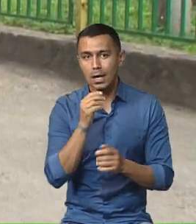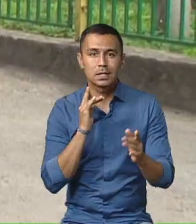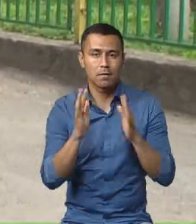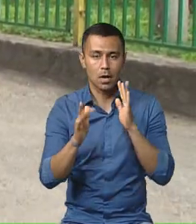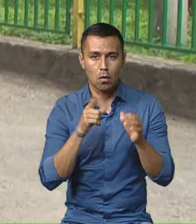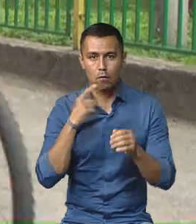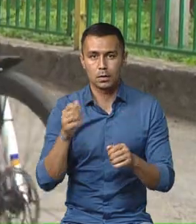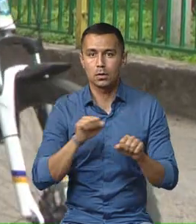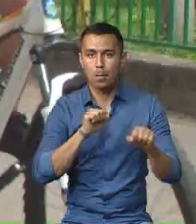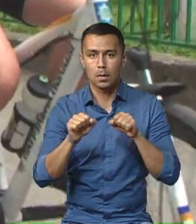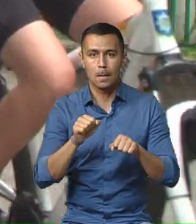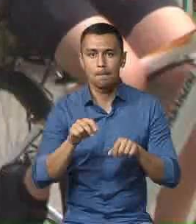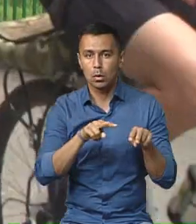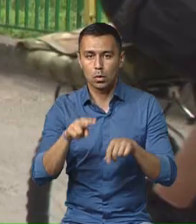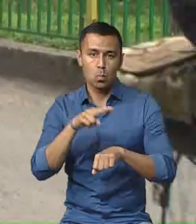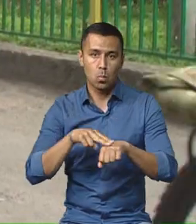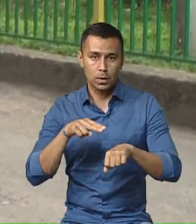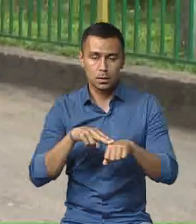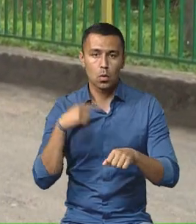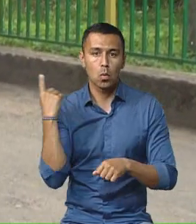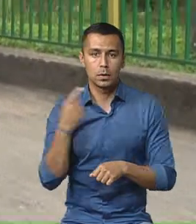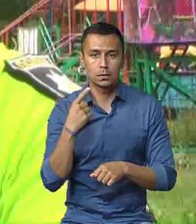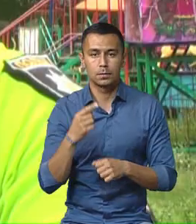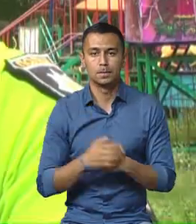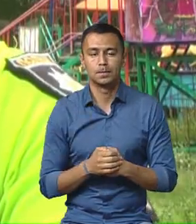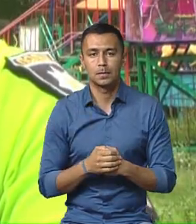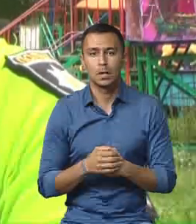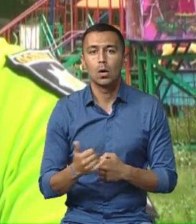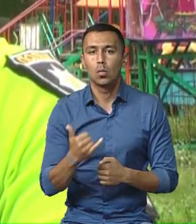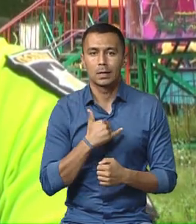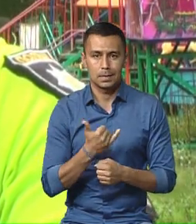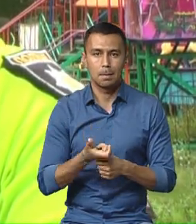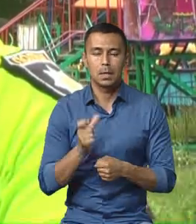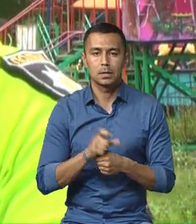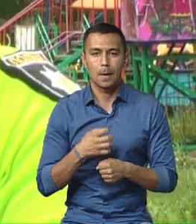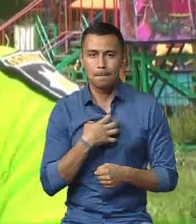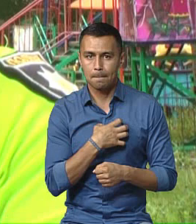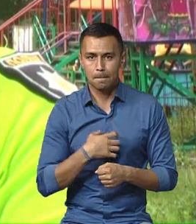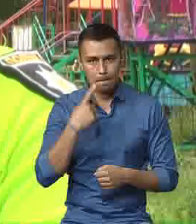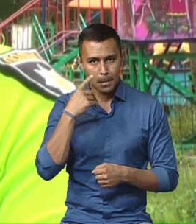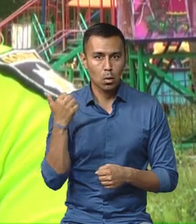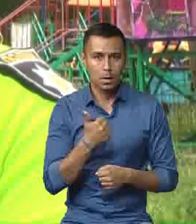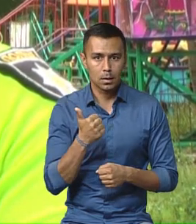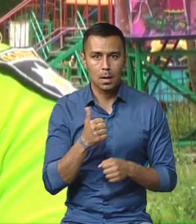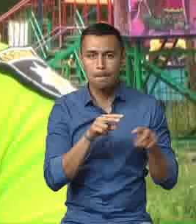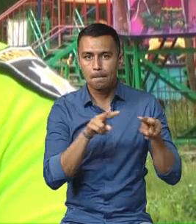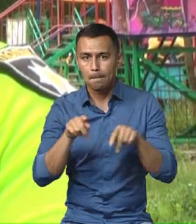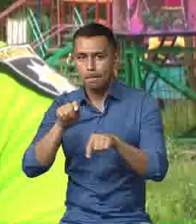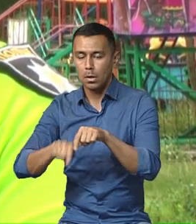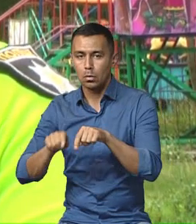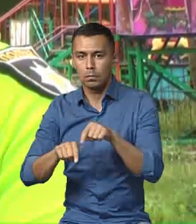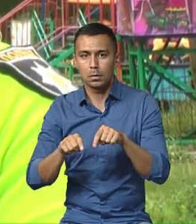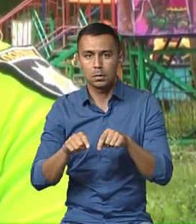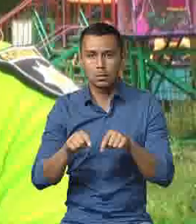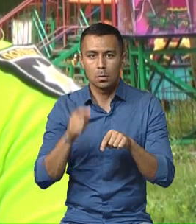капрал патрульної поліції управління патрульної поліції області Дмитро Гереш. У нас більше пріоритет на патрулювання публічних